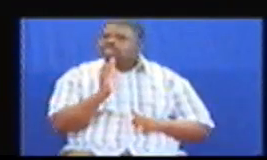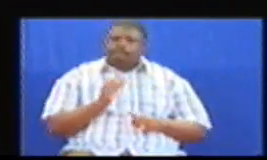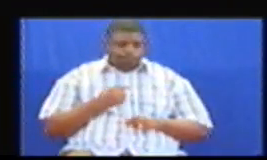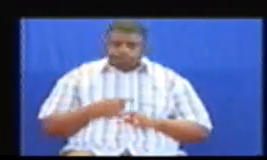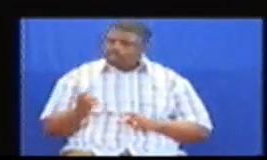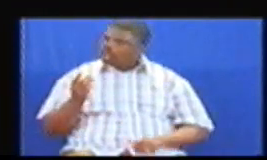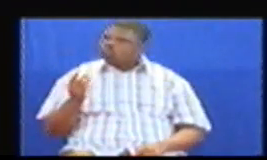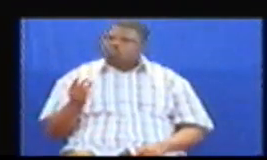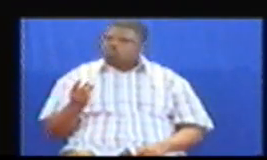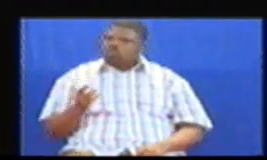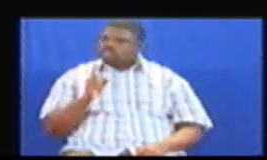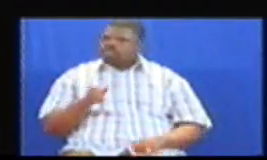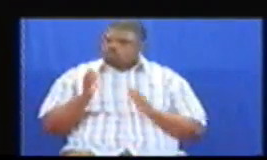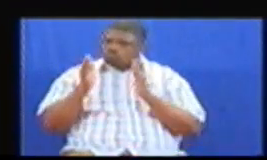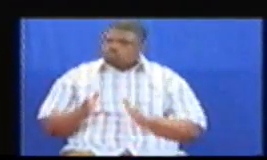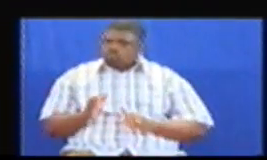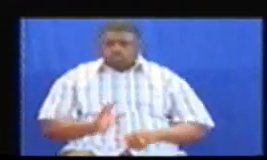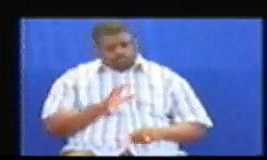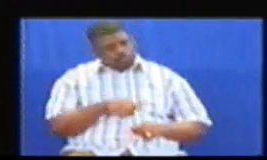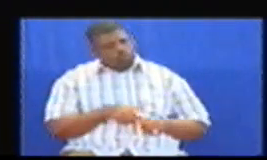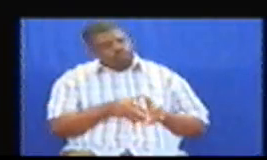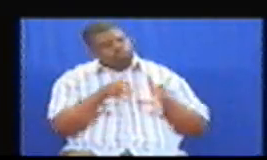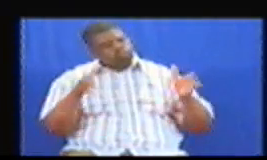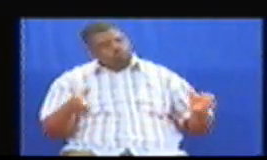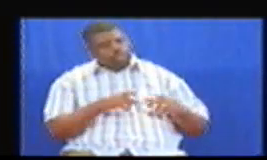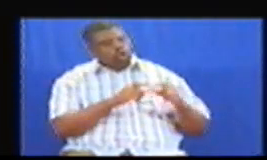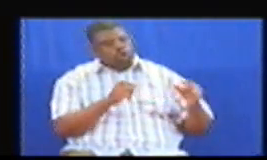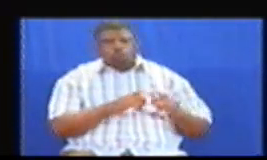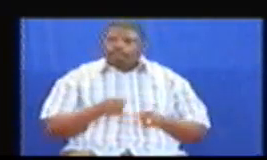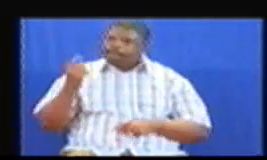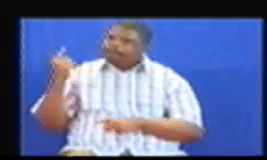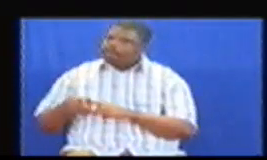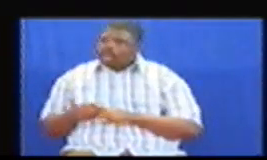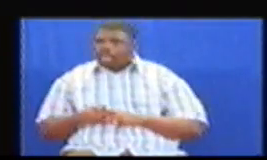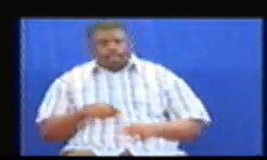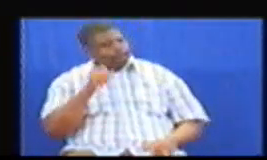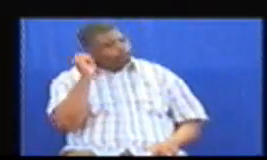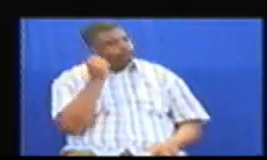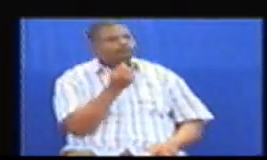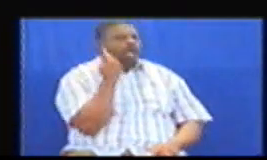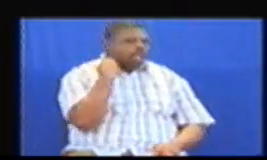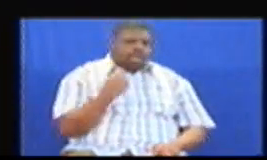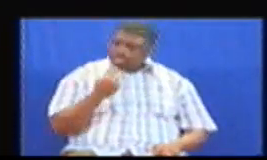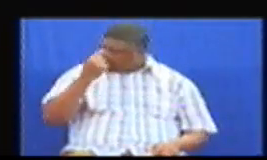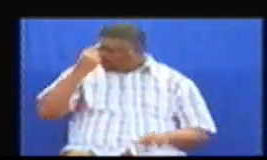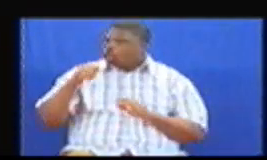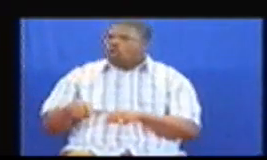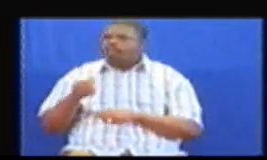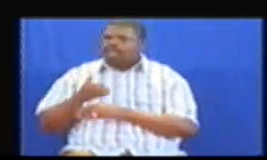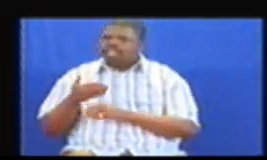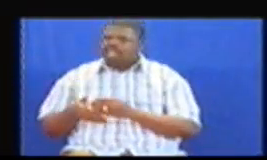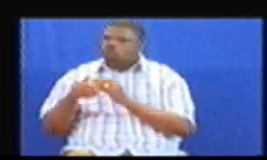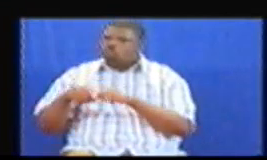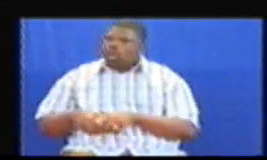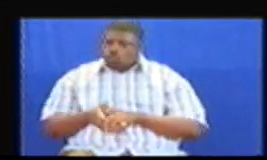zikiwemo mahakama kuu katika mikoa mikubwa ikiwemo Kigoma, Mara, Mbeya, na mengine, na Dodoma inakuja kujengwa